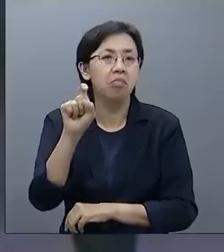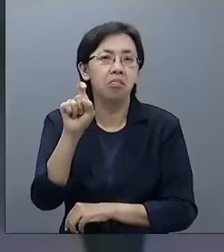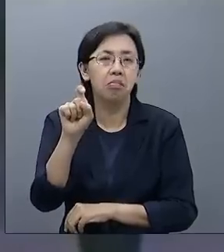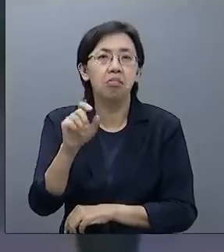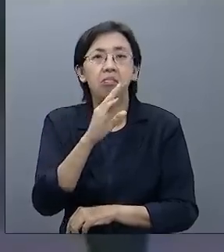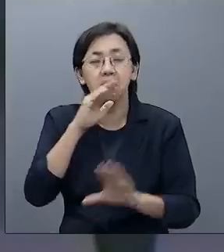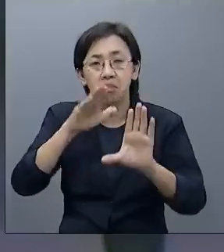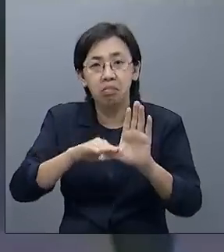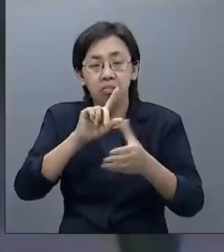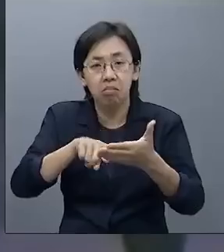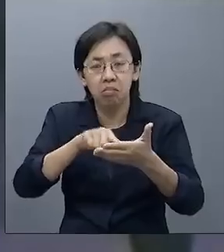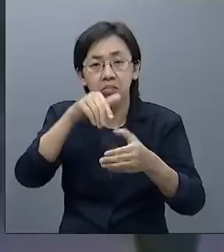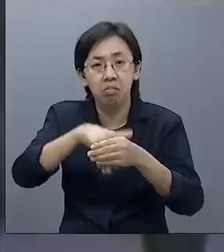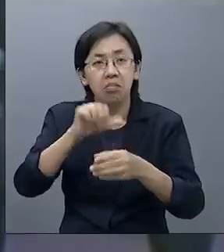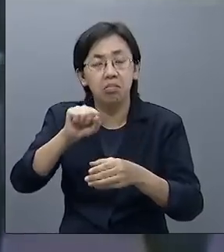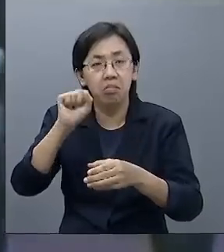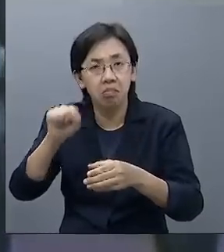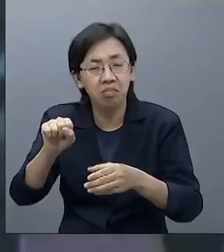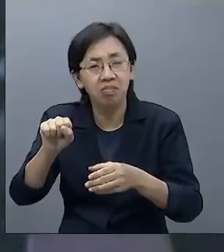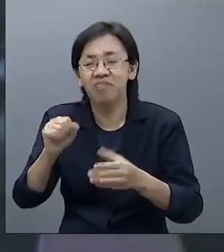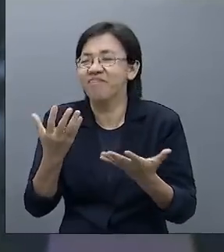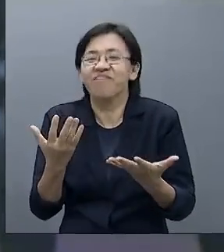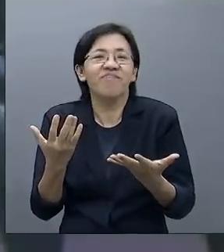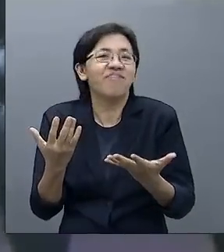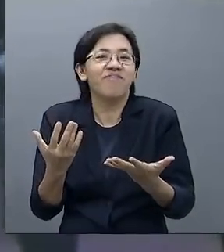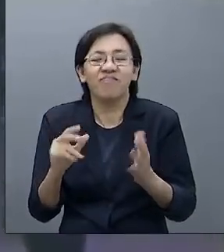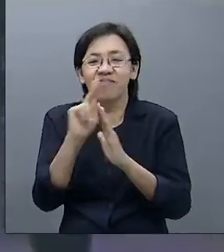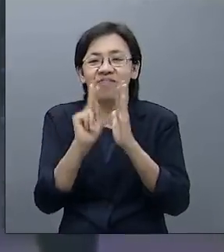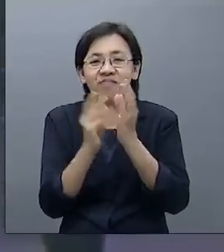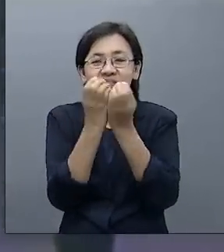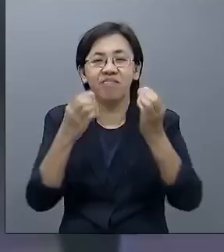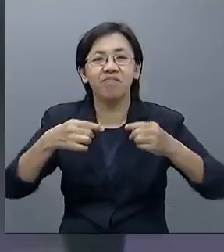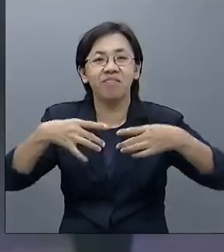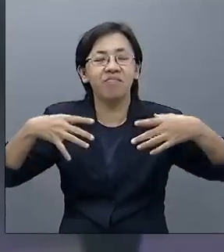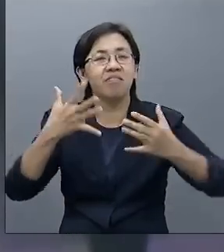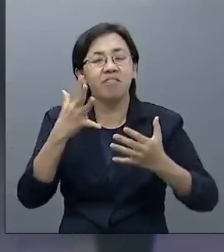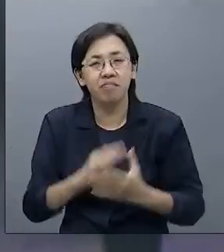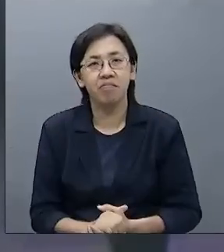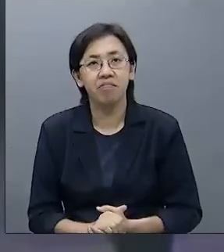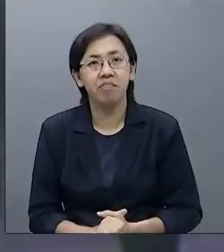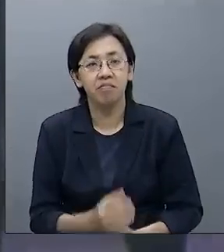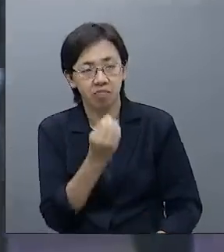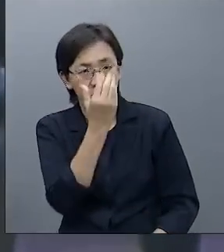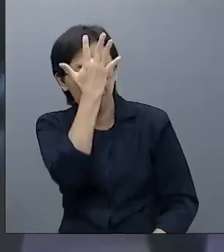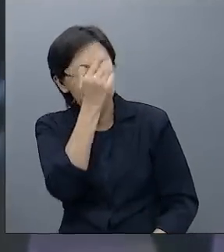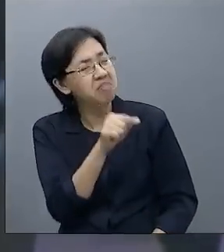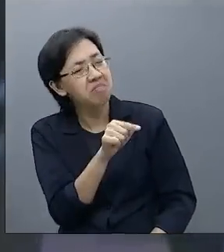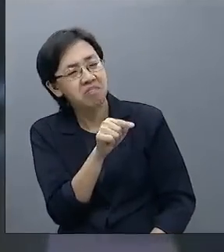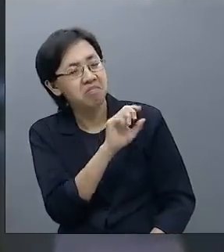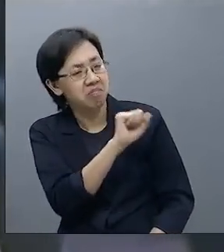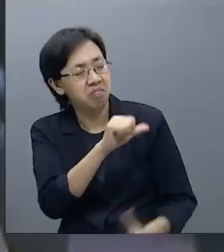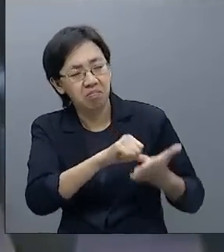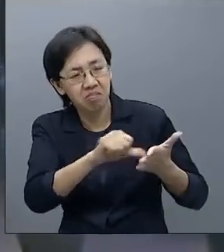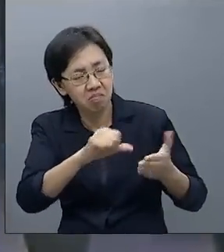งสมัครรับเลือกตั้งส.ส.จึงไม่ขัดต่อรัฐธรรมนูญแต่กรณีสั่งให้นายธนาธรสิ้นสมาชิกภาพส.